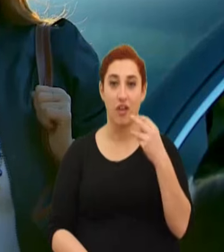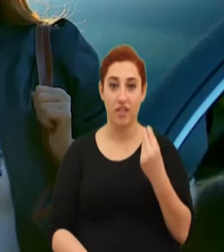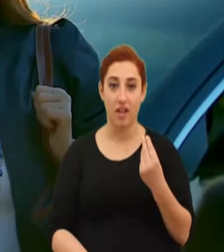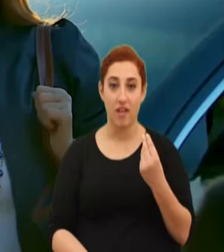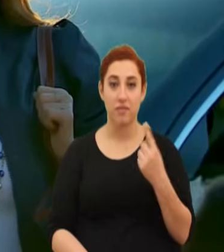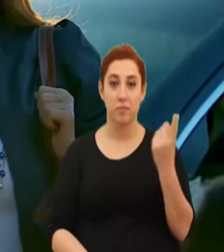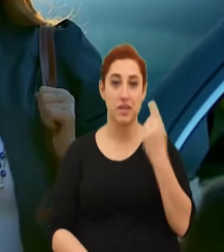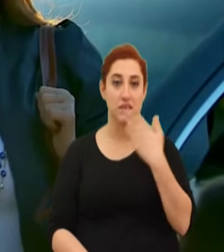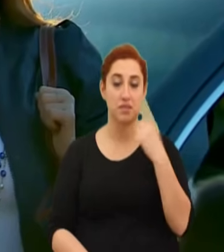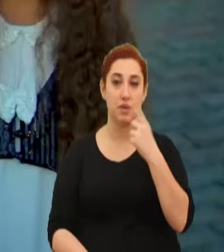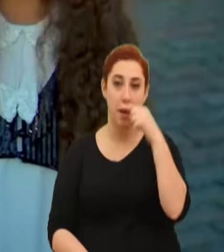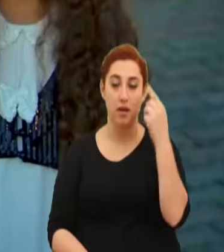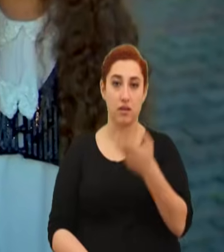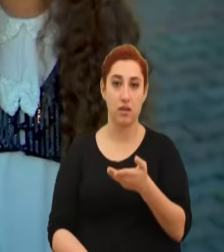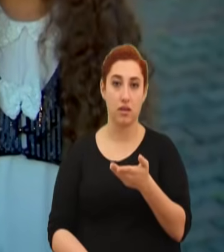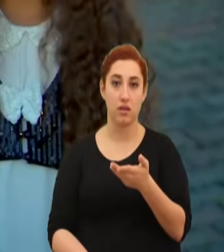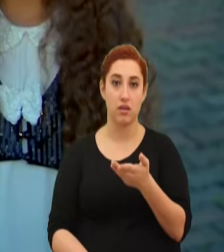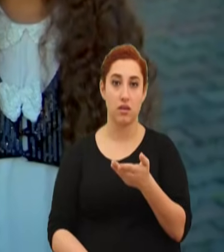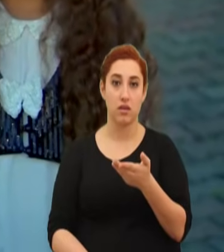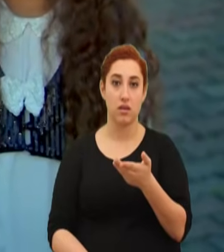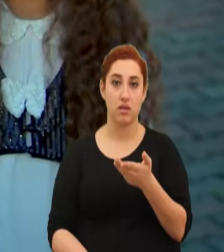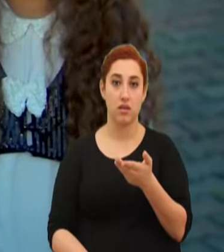Cavidan, birisi kız, birisi erkek.